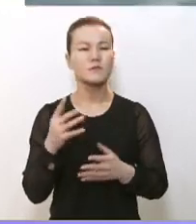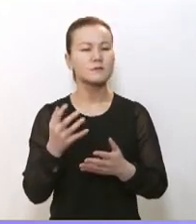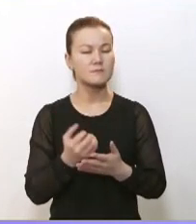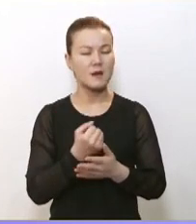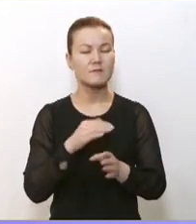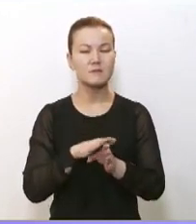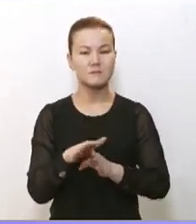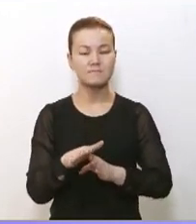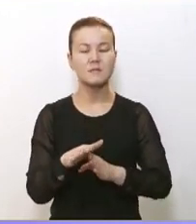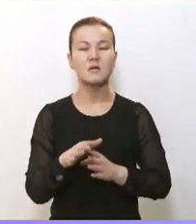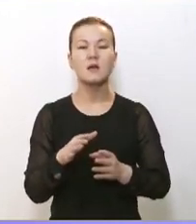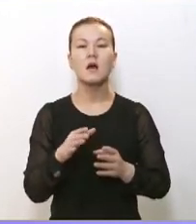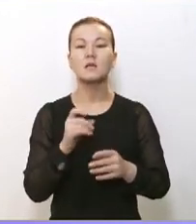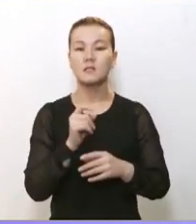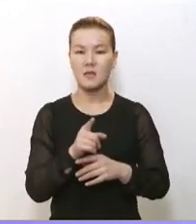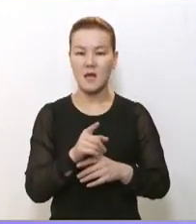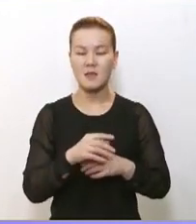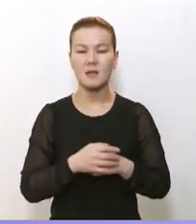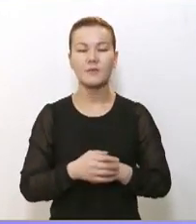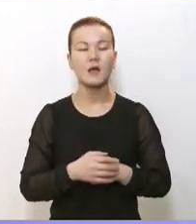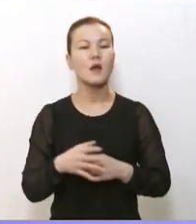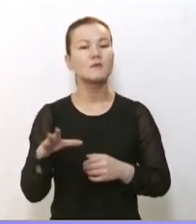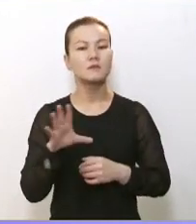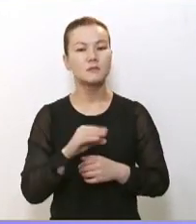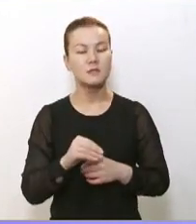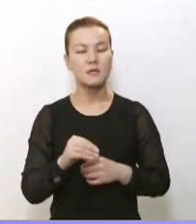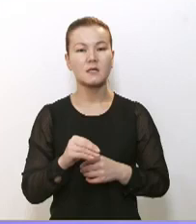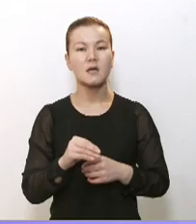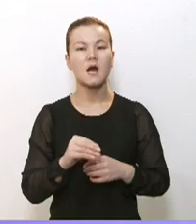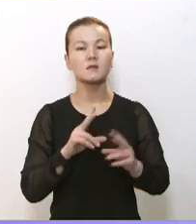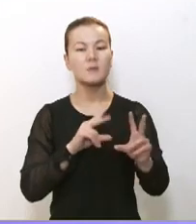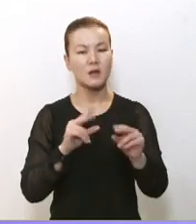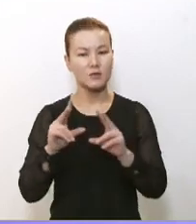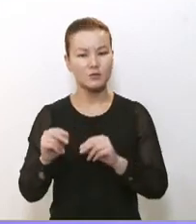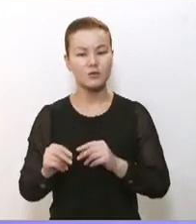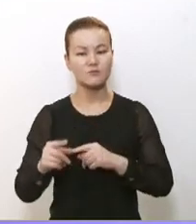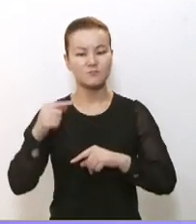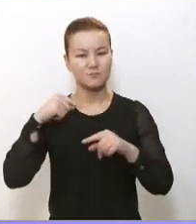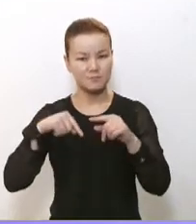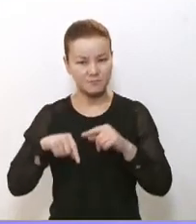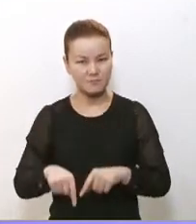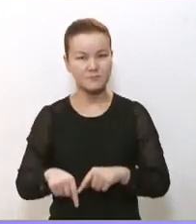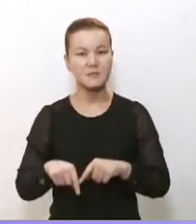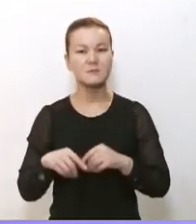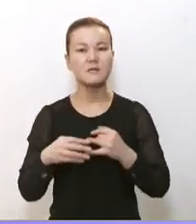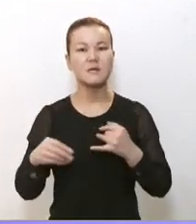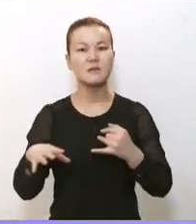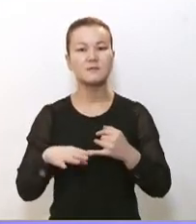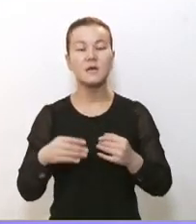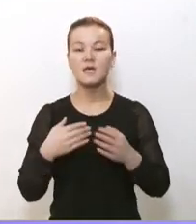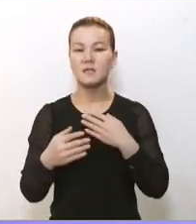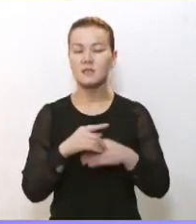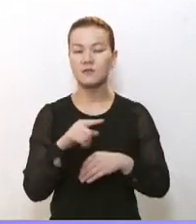справились с этим заданием. Всех с благополучным приземлением! Если вы почувствовали